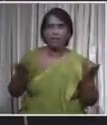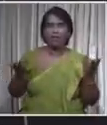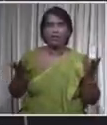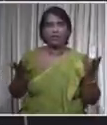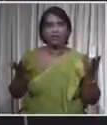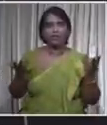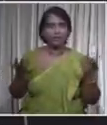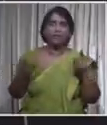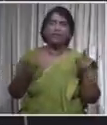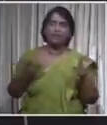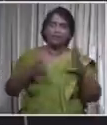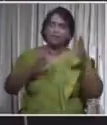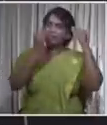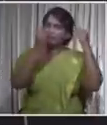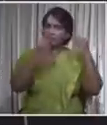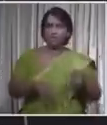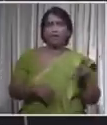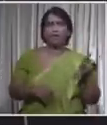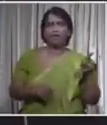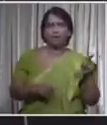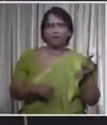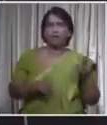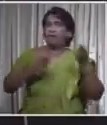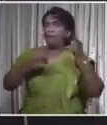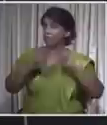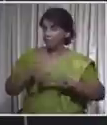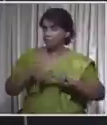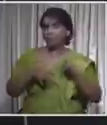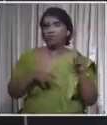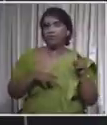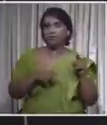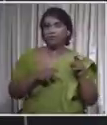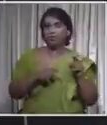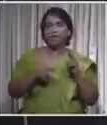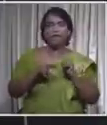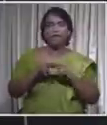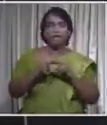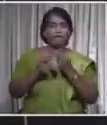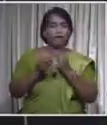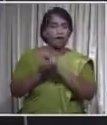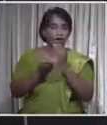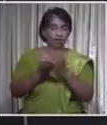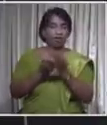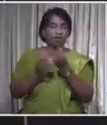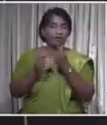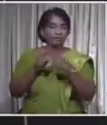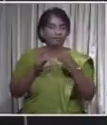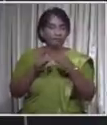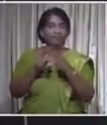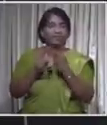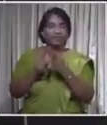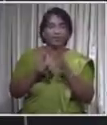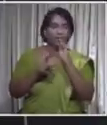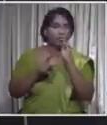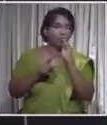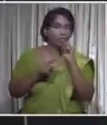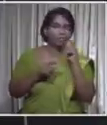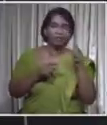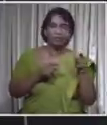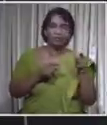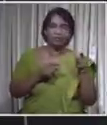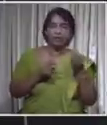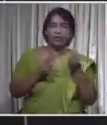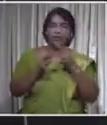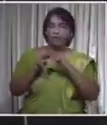ඉතින් ඒක සම්පූර්ණ ෆේල්. අනිත් එක තමයි ෆිනෑන්ස් කම්පැනි ගැන කතා කරා. හරියට මේ